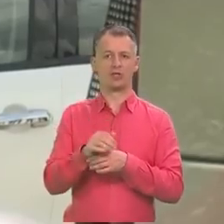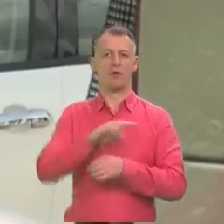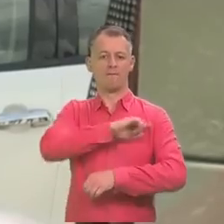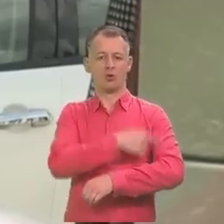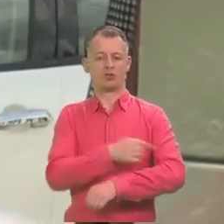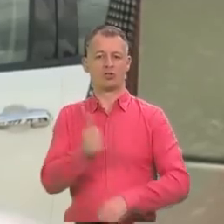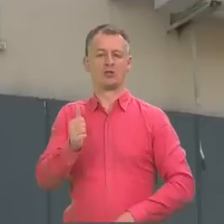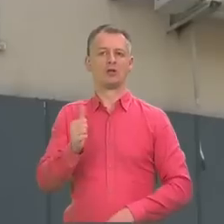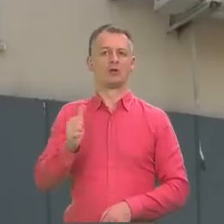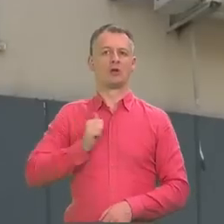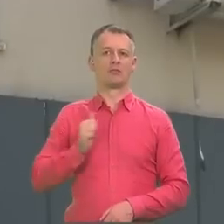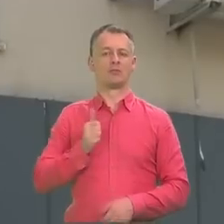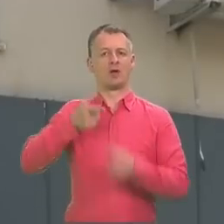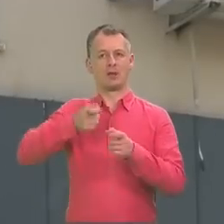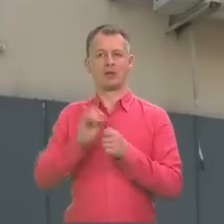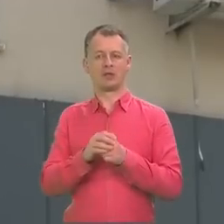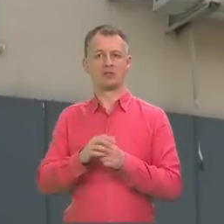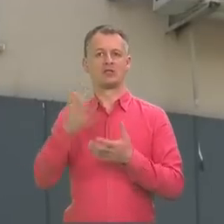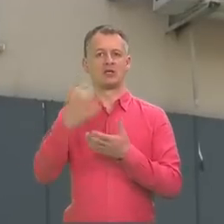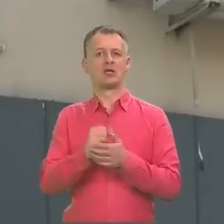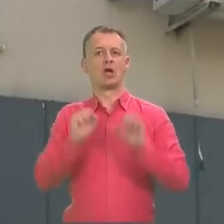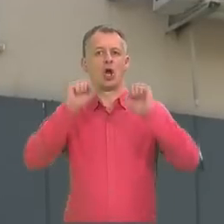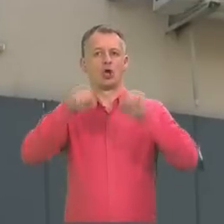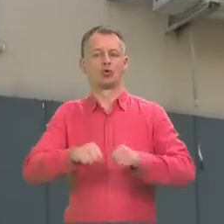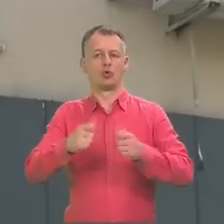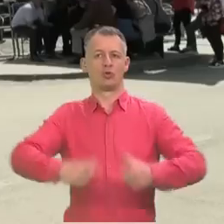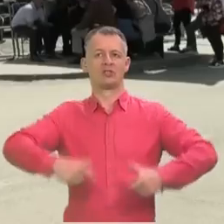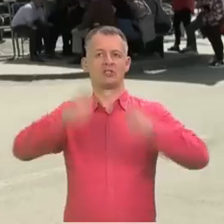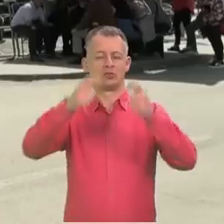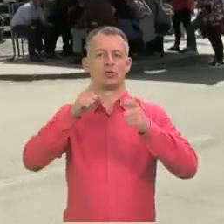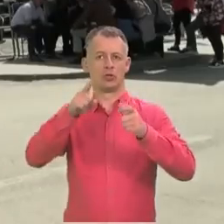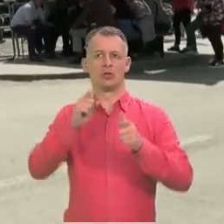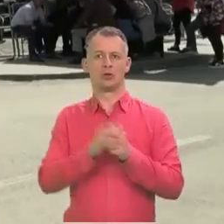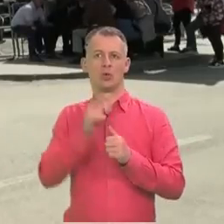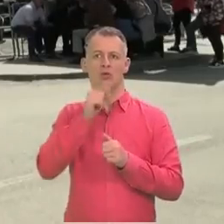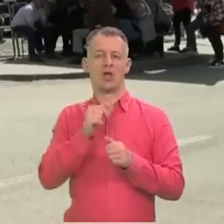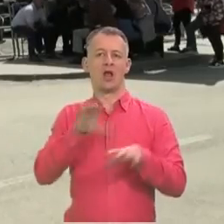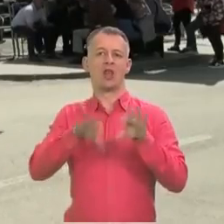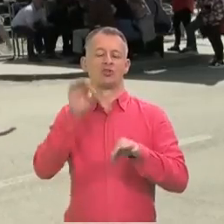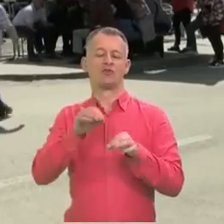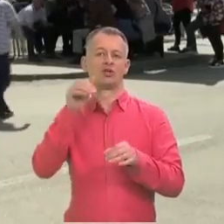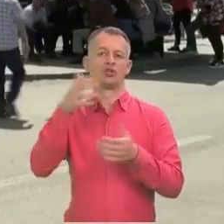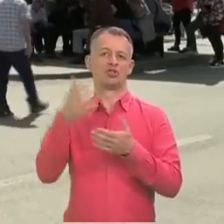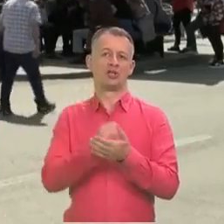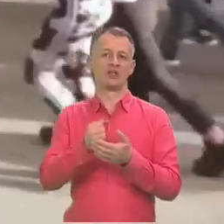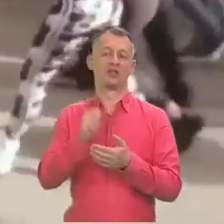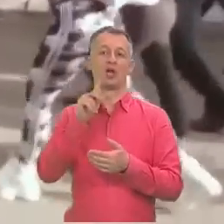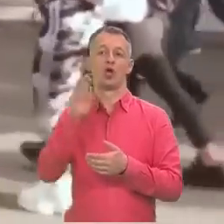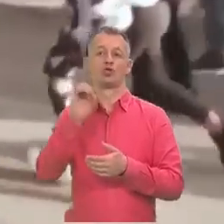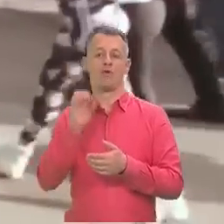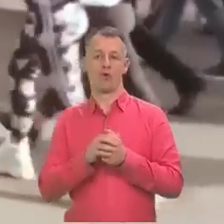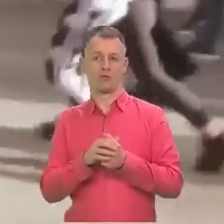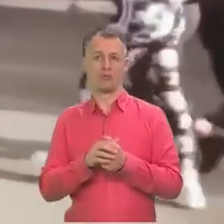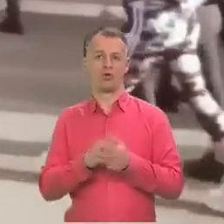preia controlul asupra clădirilor municipale ale orașelor cu majoritate sârbă, acolo unde alegerile au fost câștigate de candidați kosovari.